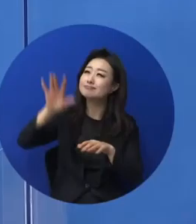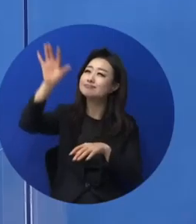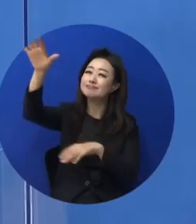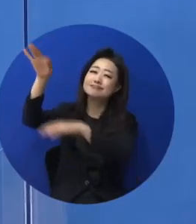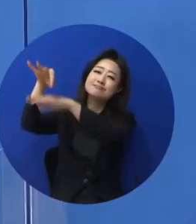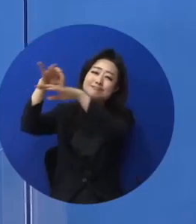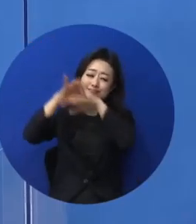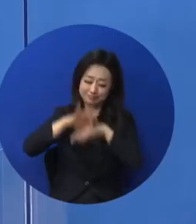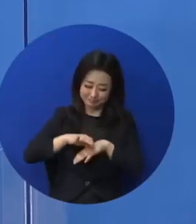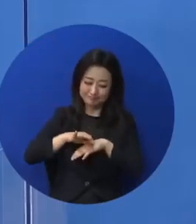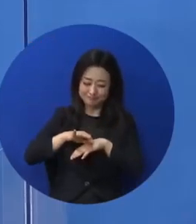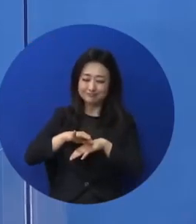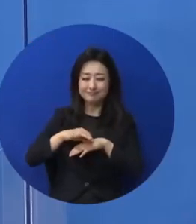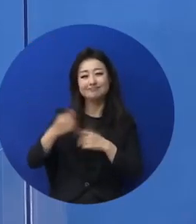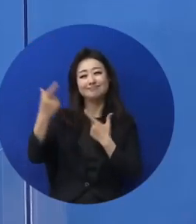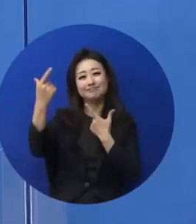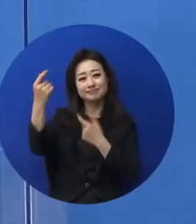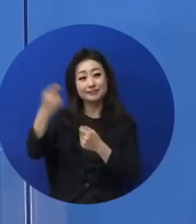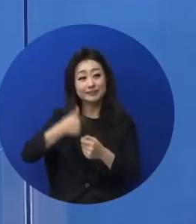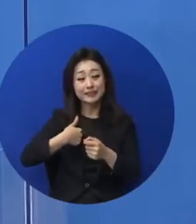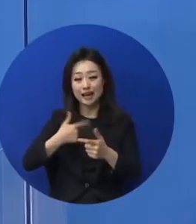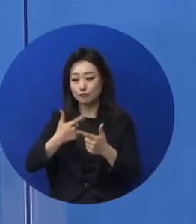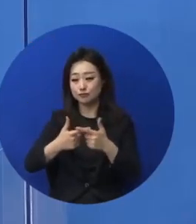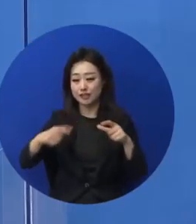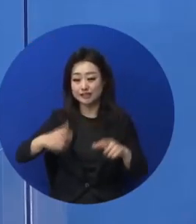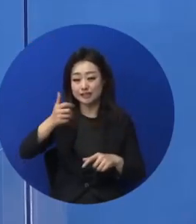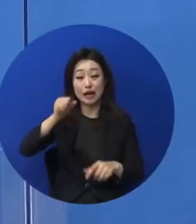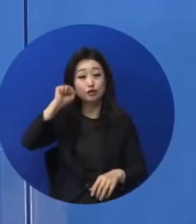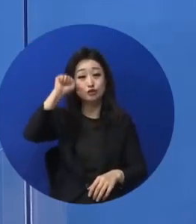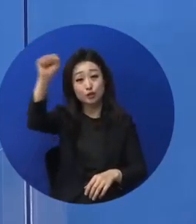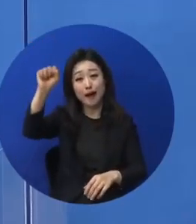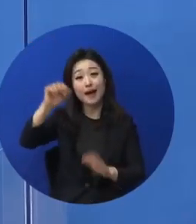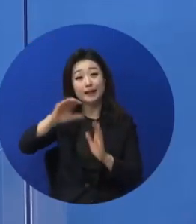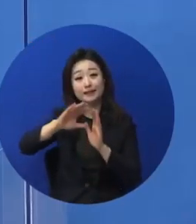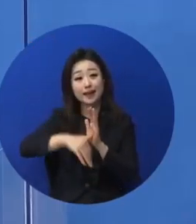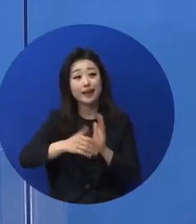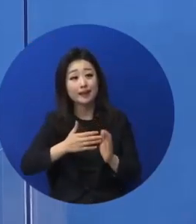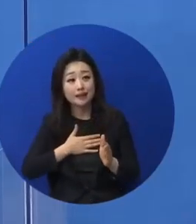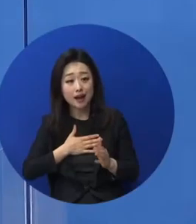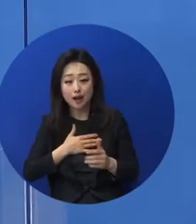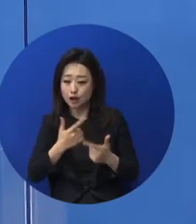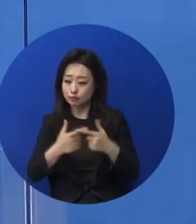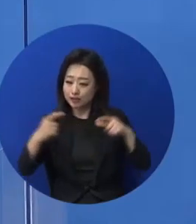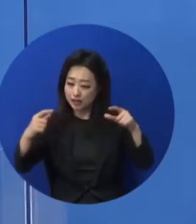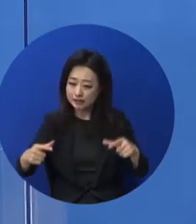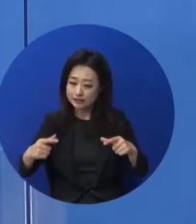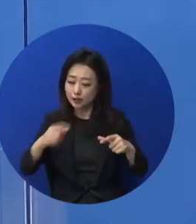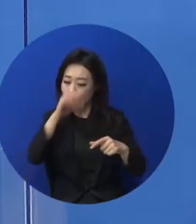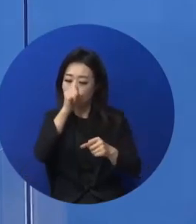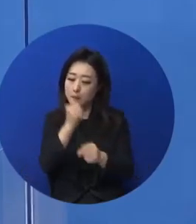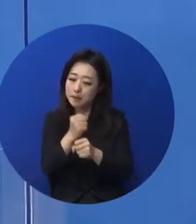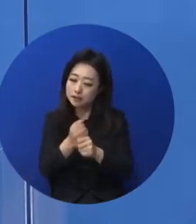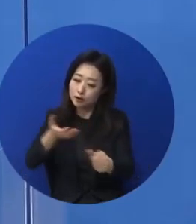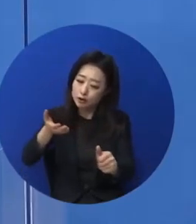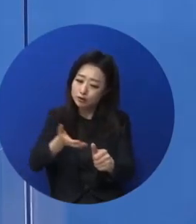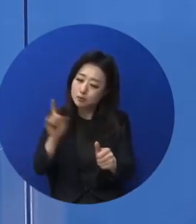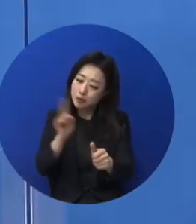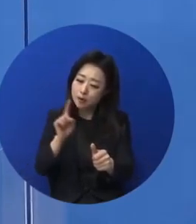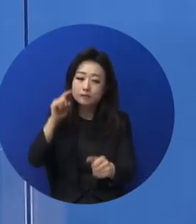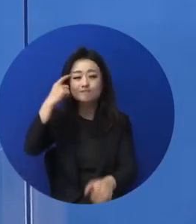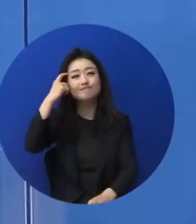이제 시장으로 출마를 하겠다 고민을 하면서 나는 부산시를 어떻게 만들지, 난 어떤 정신이 되지라는 고민을 할